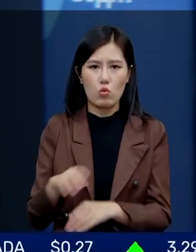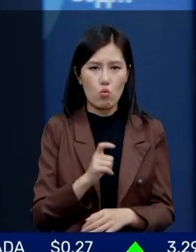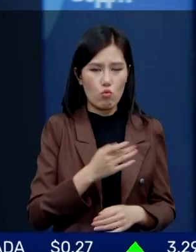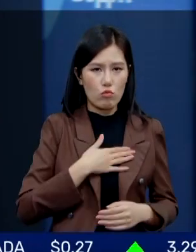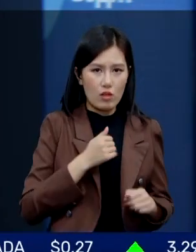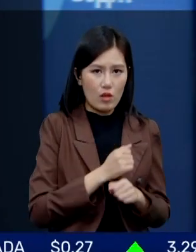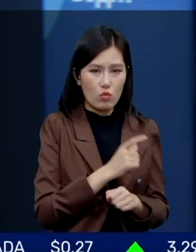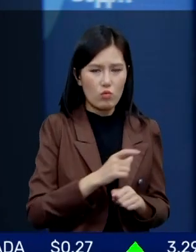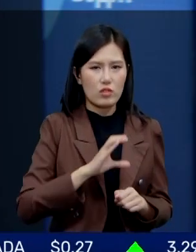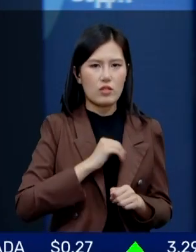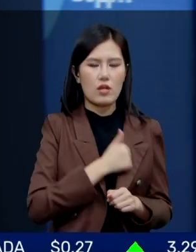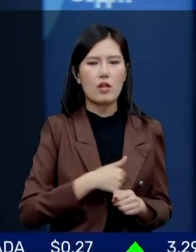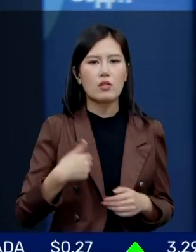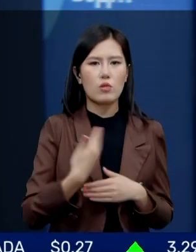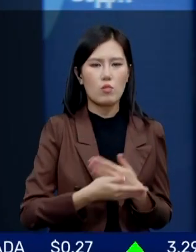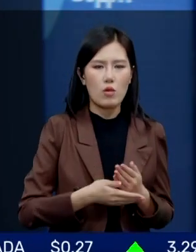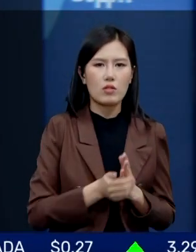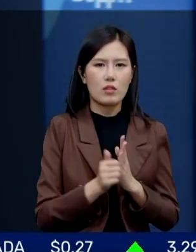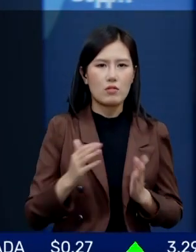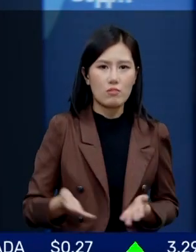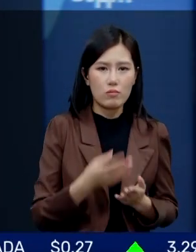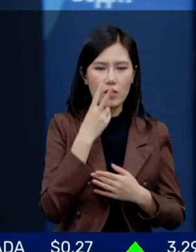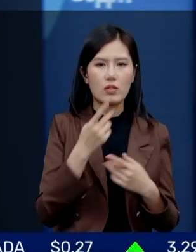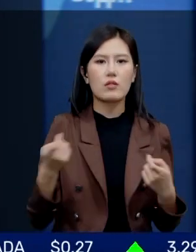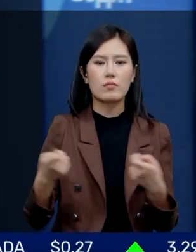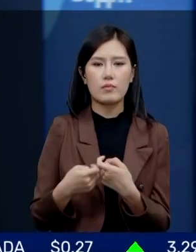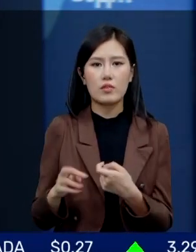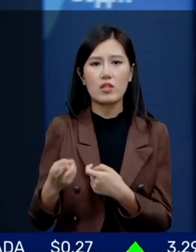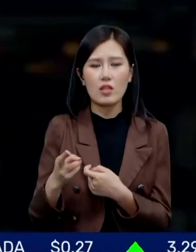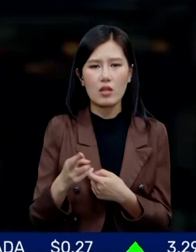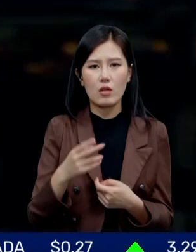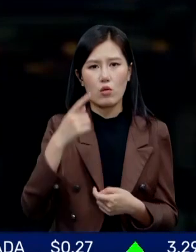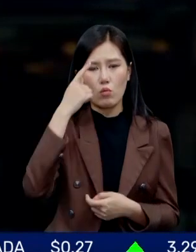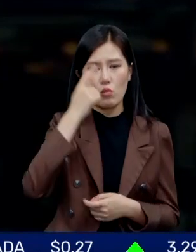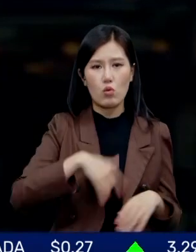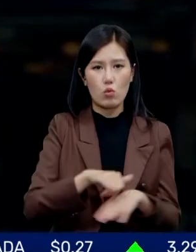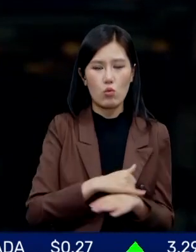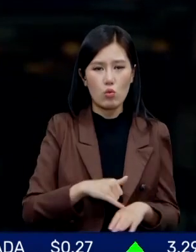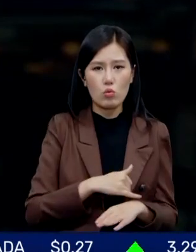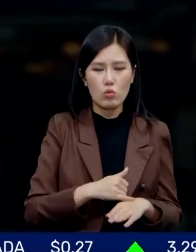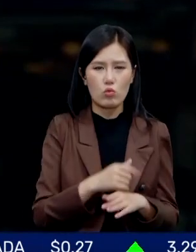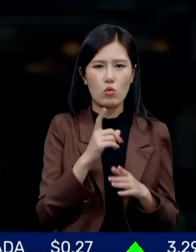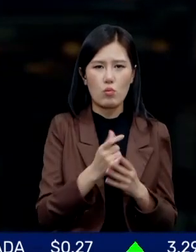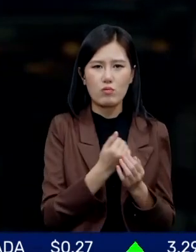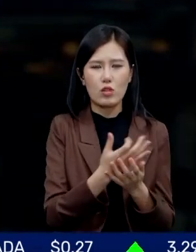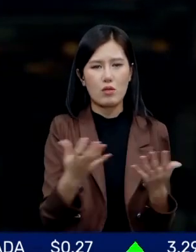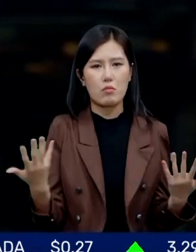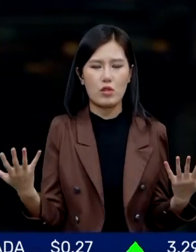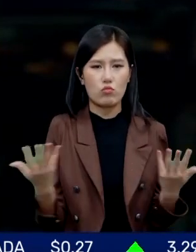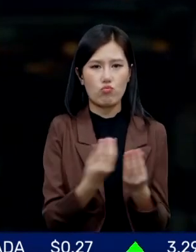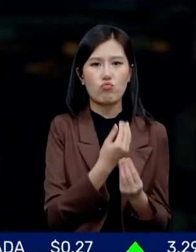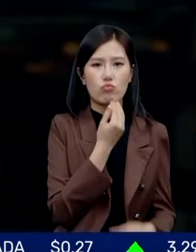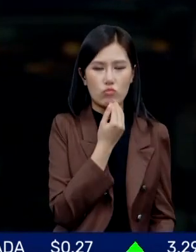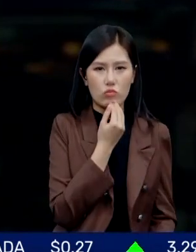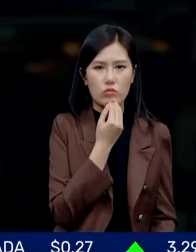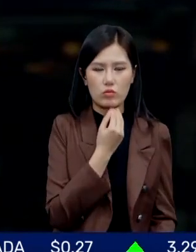ханамжийг бариад явах гэдэг стратеги нь илүү тохиромжтой байх шиг байна. Яг бол Монгол нөө цөөхөн за тэгээ энэ төрлийн туршлагатай хүмүүс угаасаа одоо зах